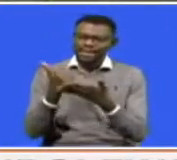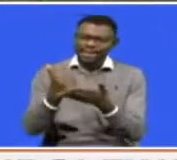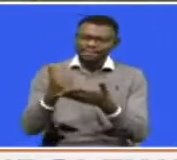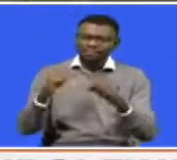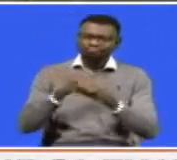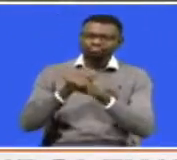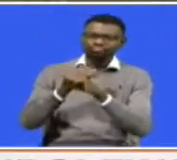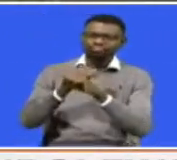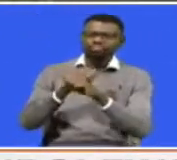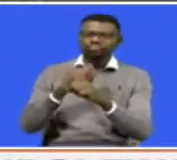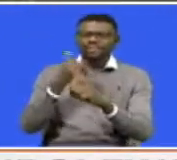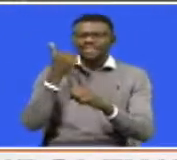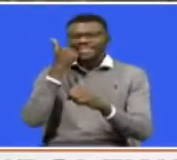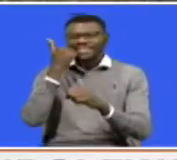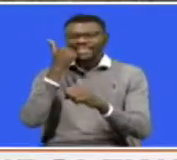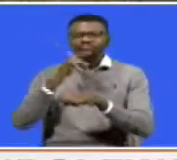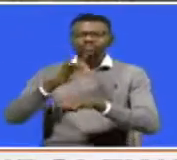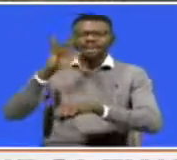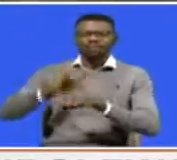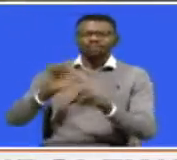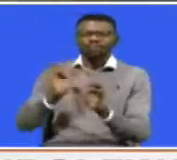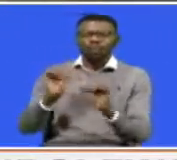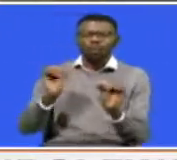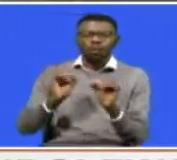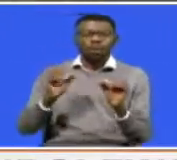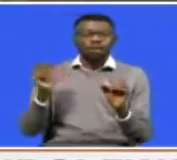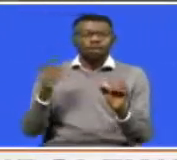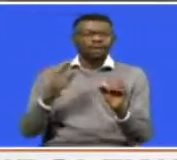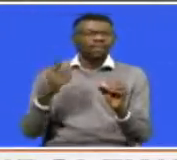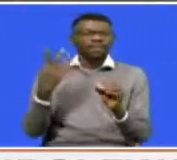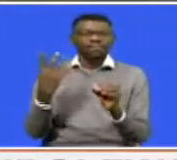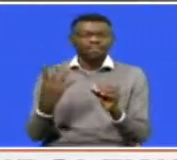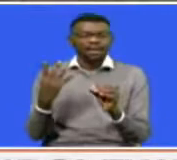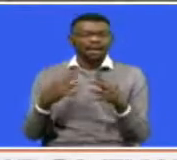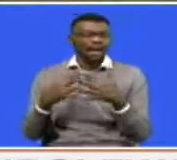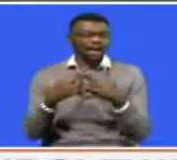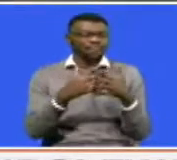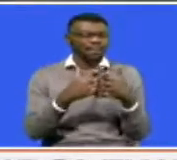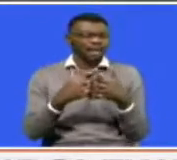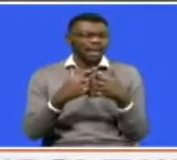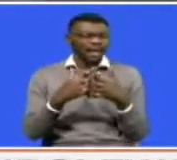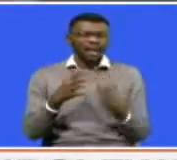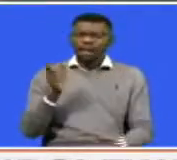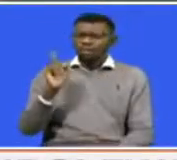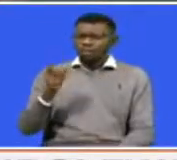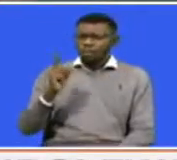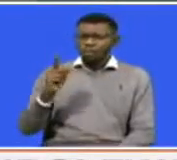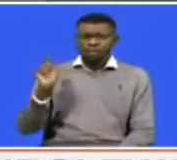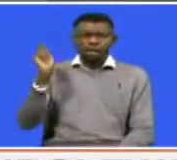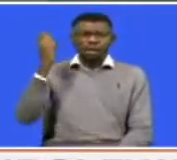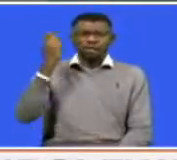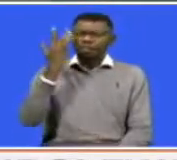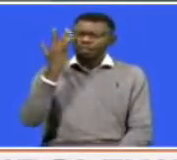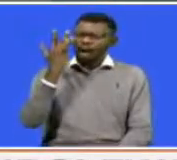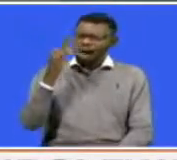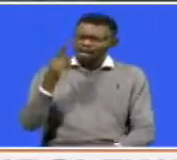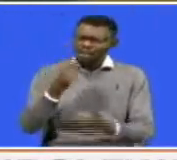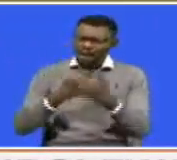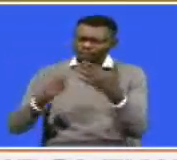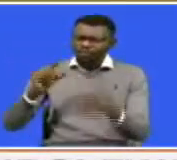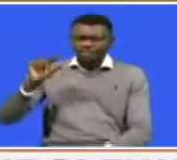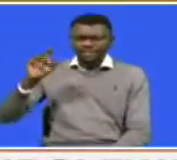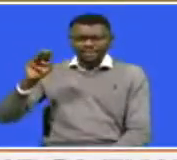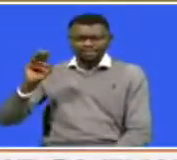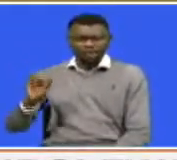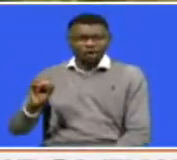na ukame. Mnamo mwezi Aprili, Marekani ilikosoa serikali ya Kenya kwa kulegea kuidhinisha GMO nchini. Afisi